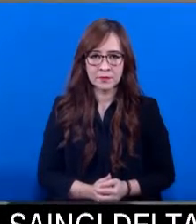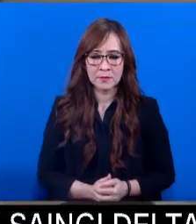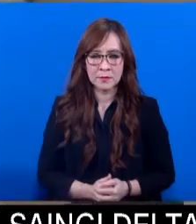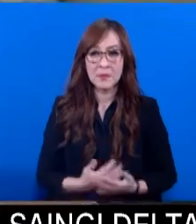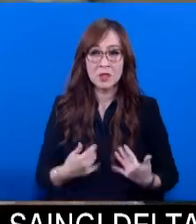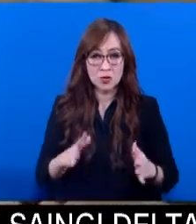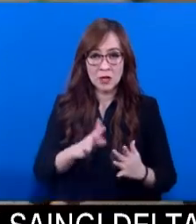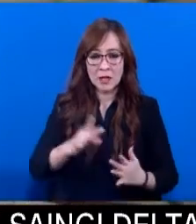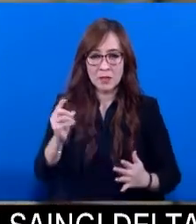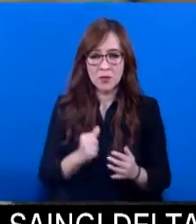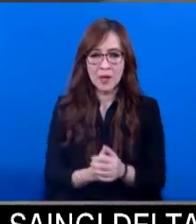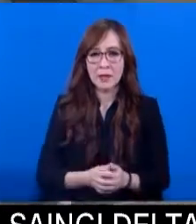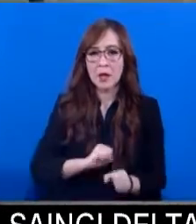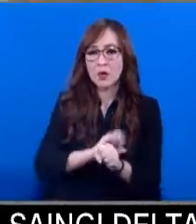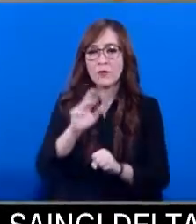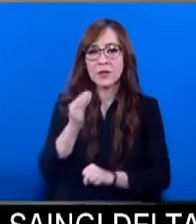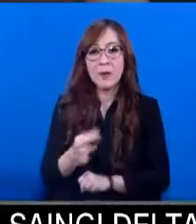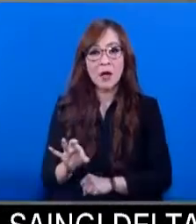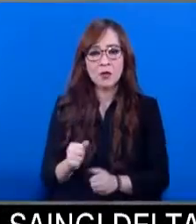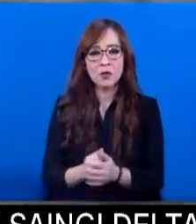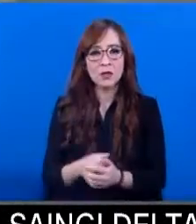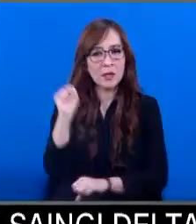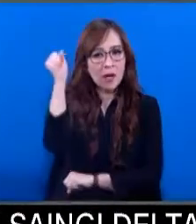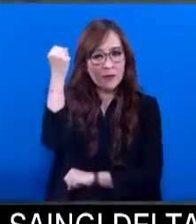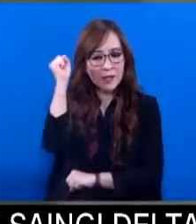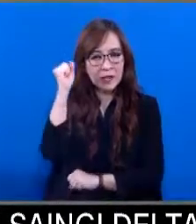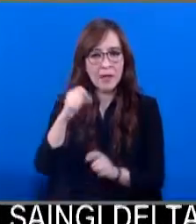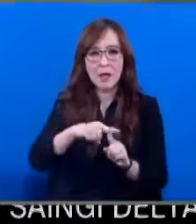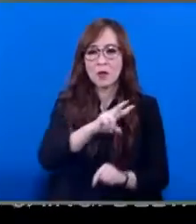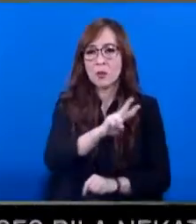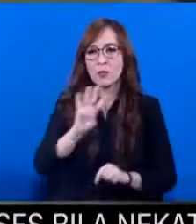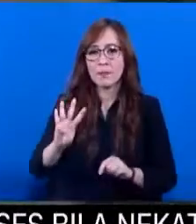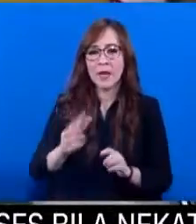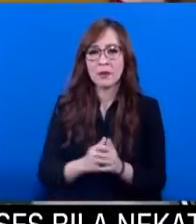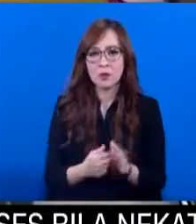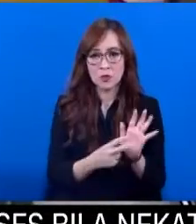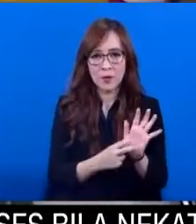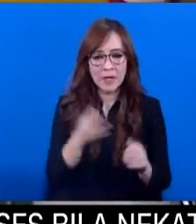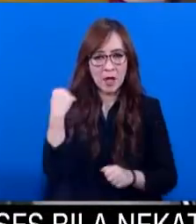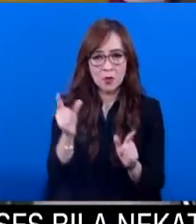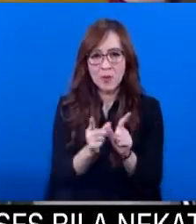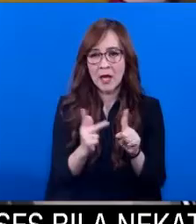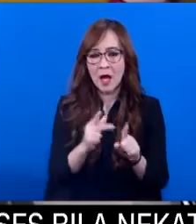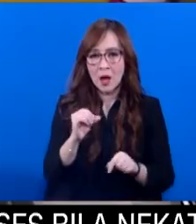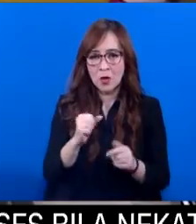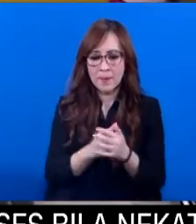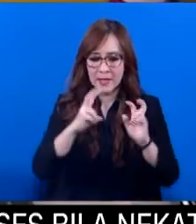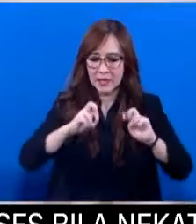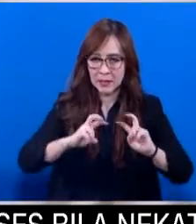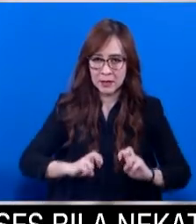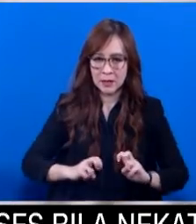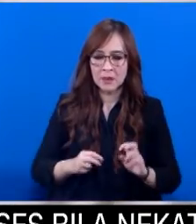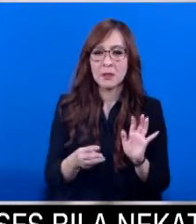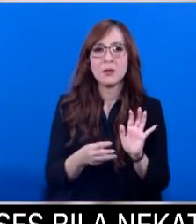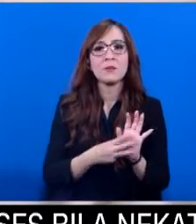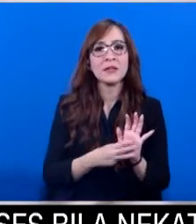Pasca ditemukannya varian baru corona Omicron di Afrika Selatan pada 24 November lalu, WHO terus melakukan penelitian terkait karakter mutasi